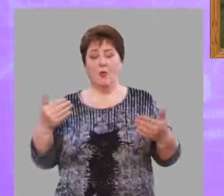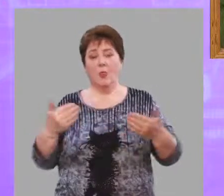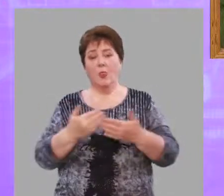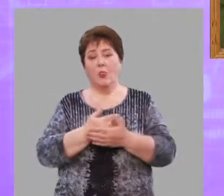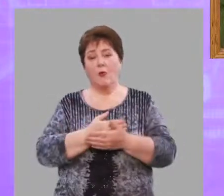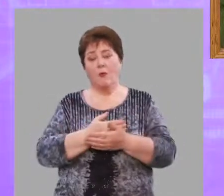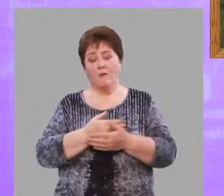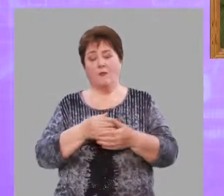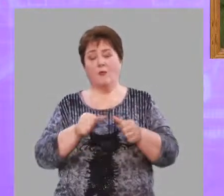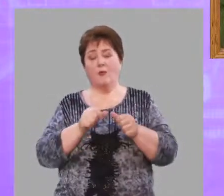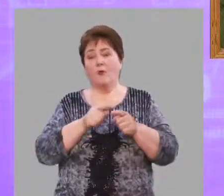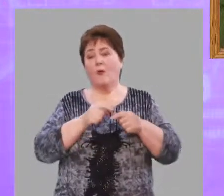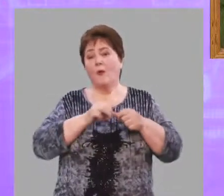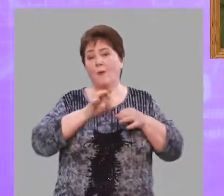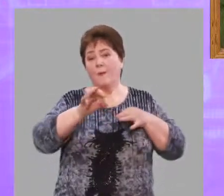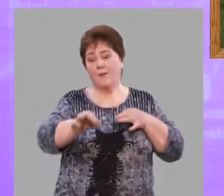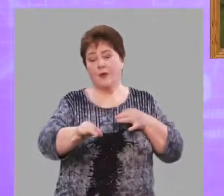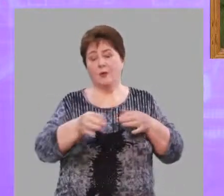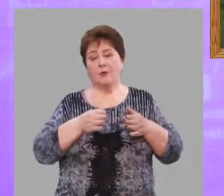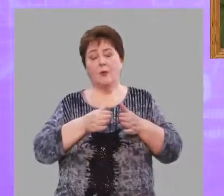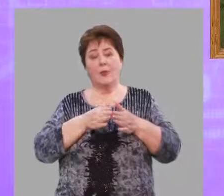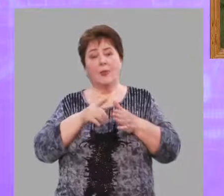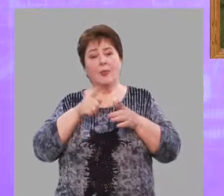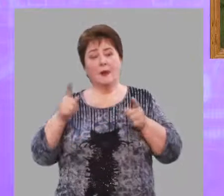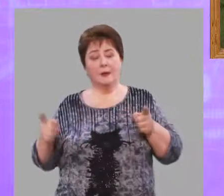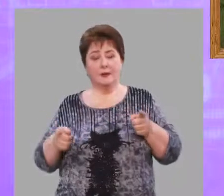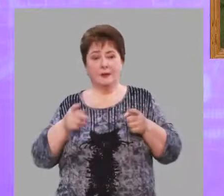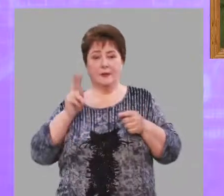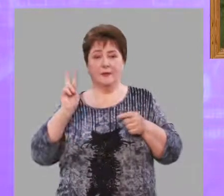новую меру длины – квадратный метр.